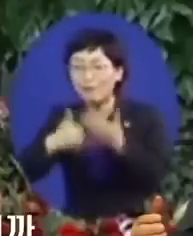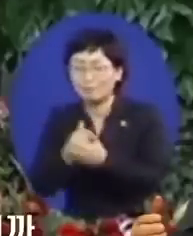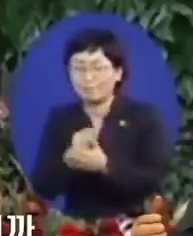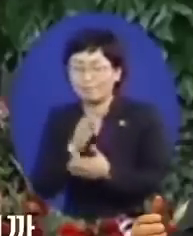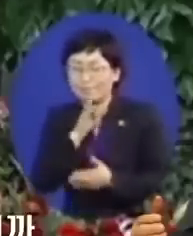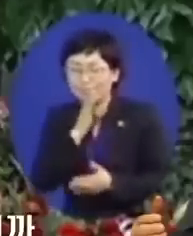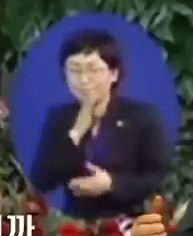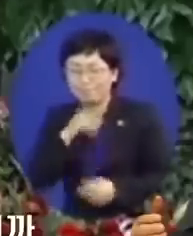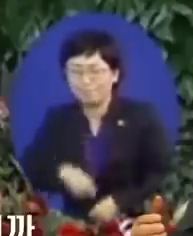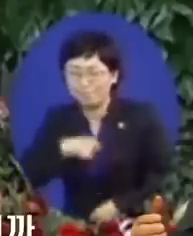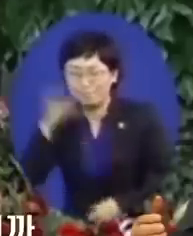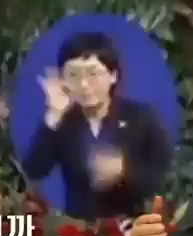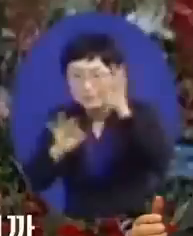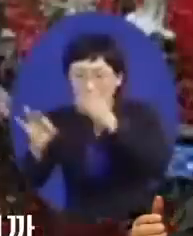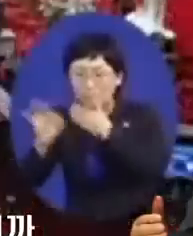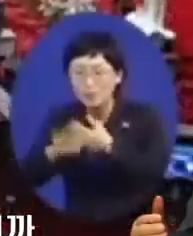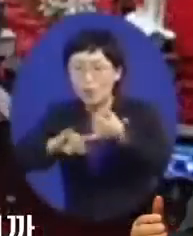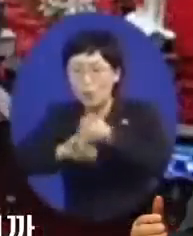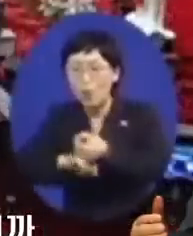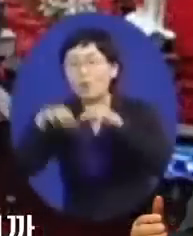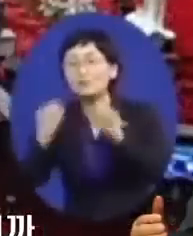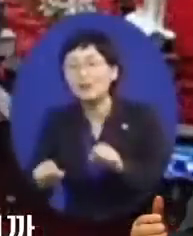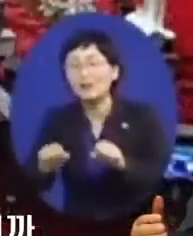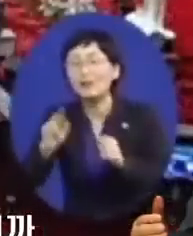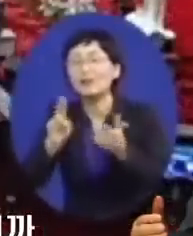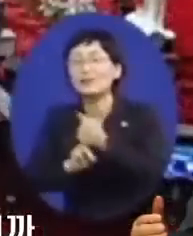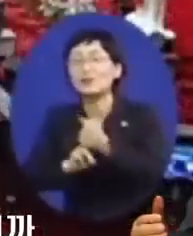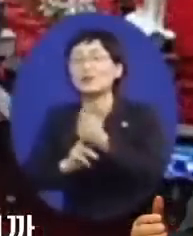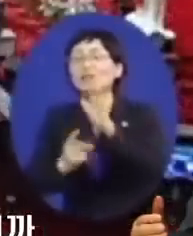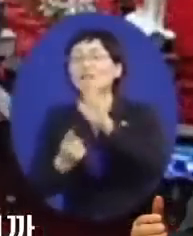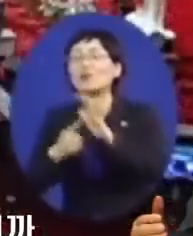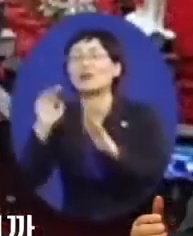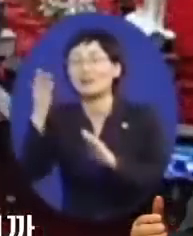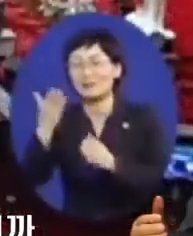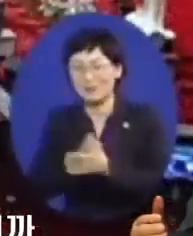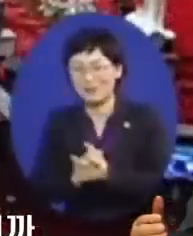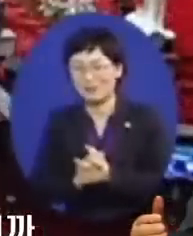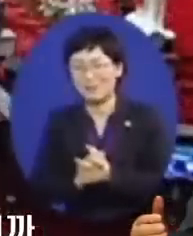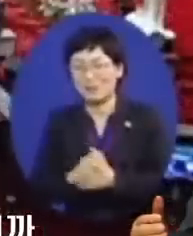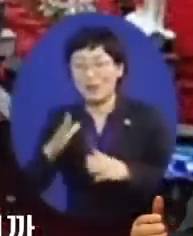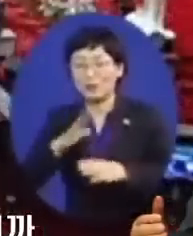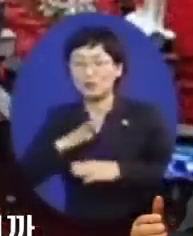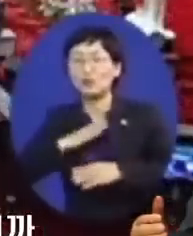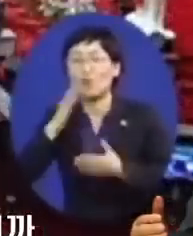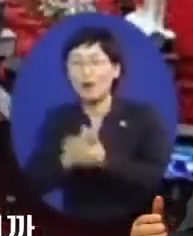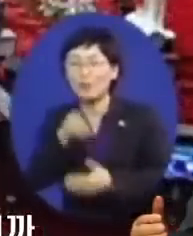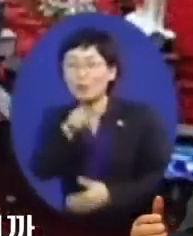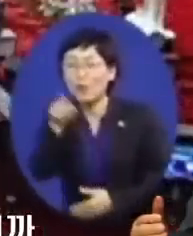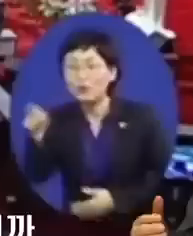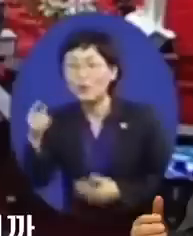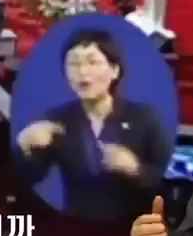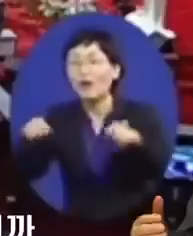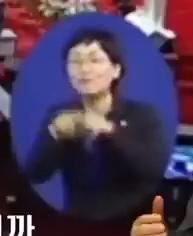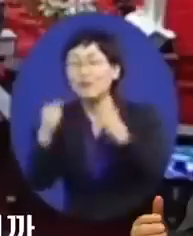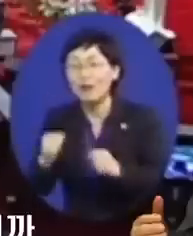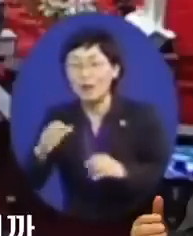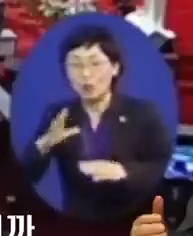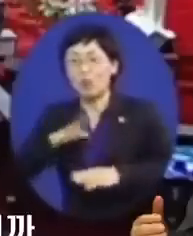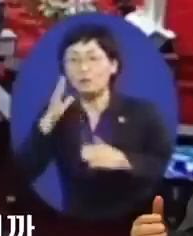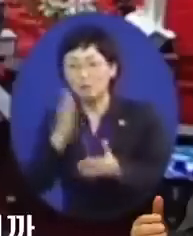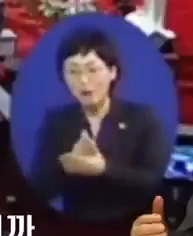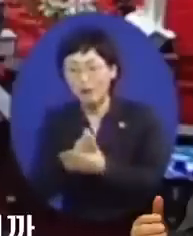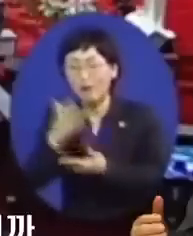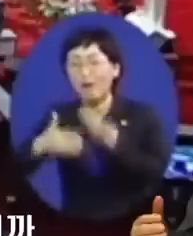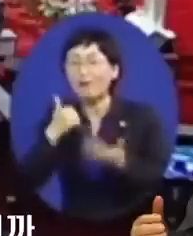찾으면 반드시 살게 되는 기적이 일어나게 되는 것입니다. 두려워 말라, 내가 너와 함께 하리라. 놀라지 말라, 나는 내